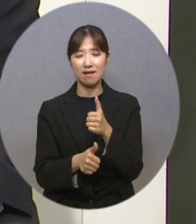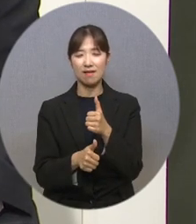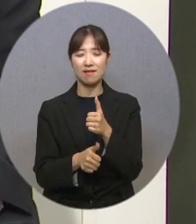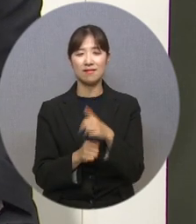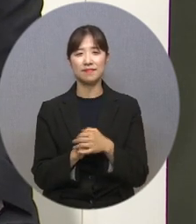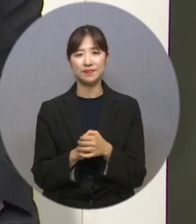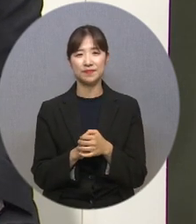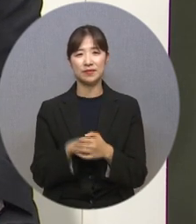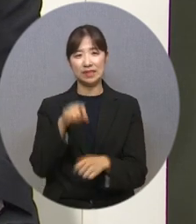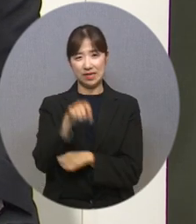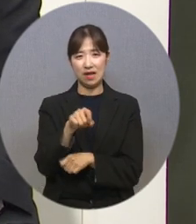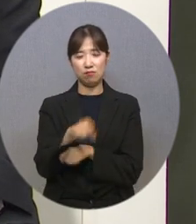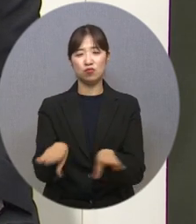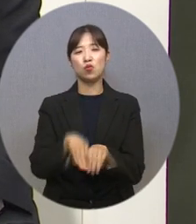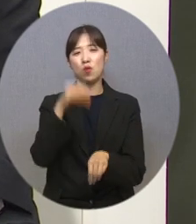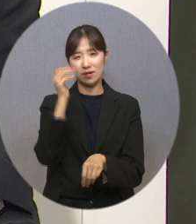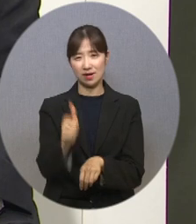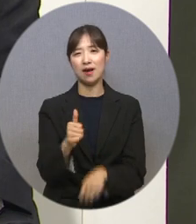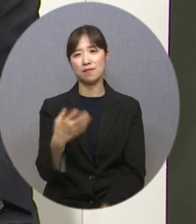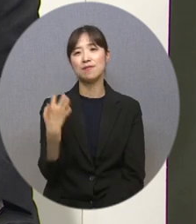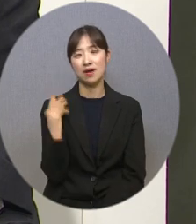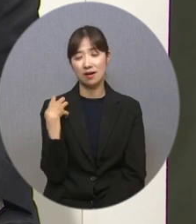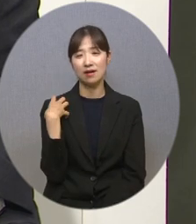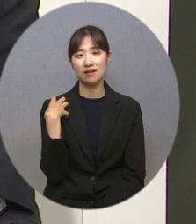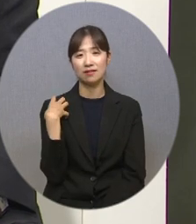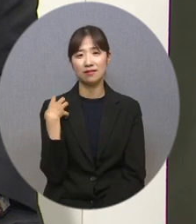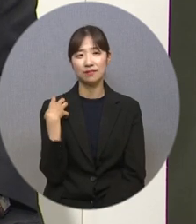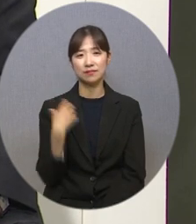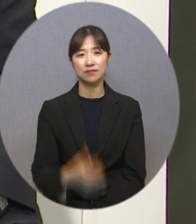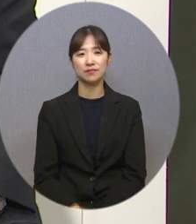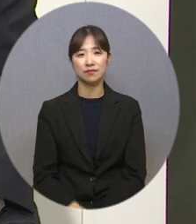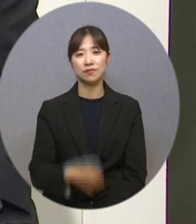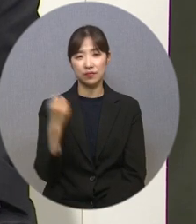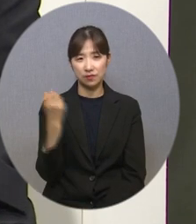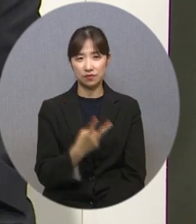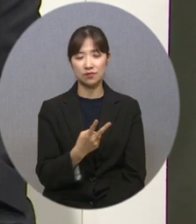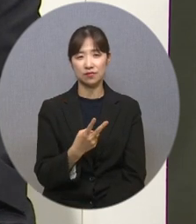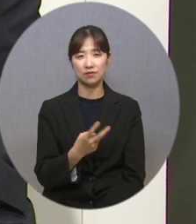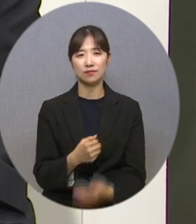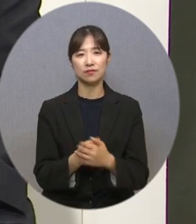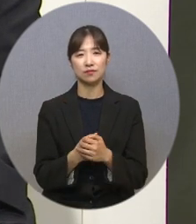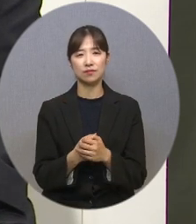사업회 사무총장을 맡고 계시면서 또